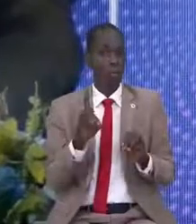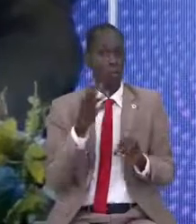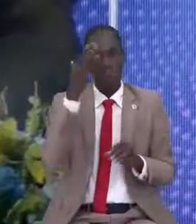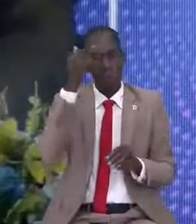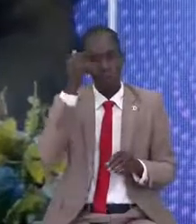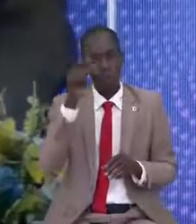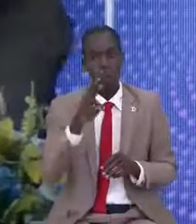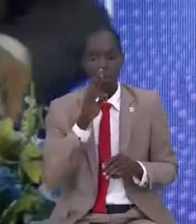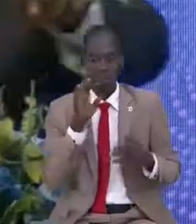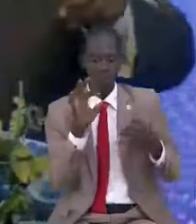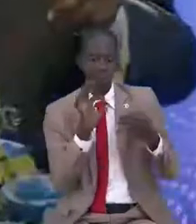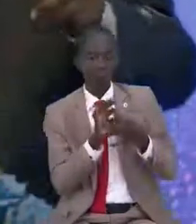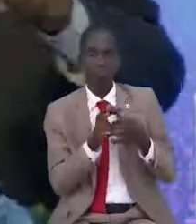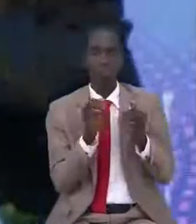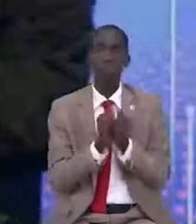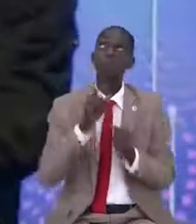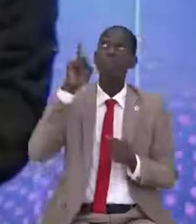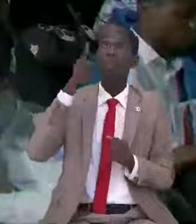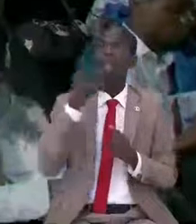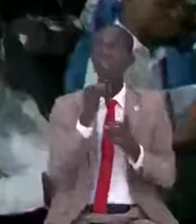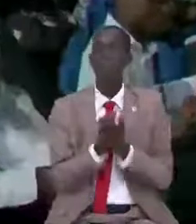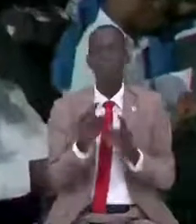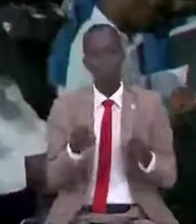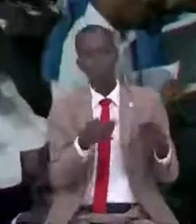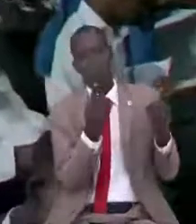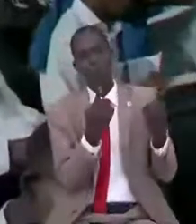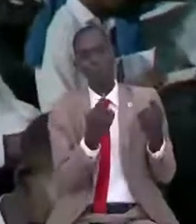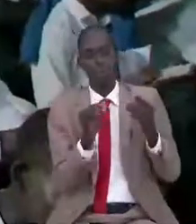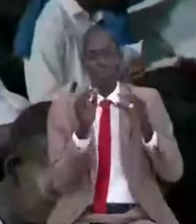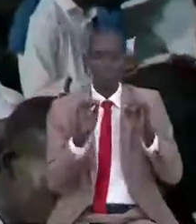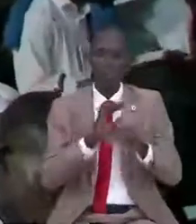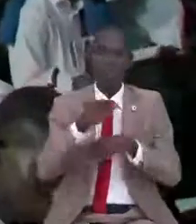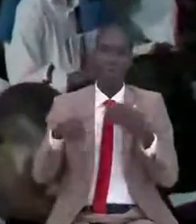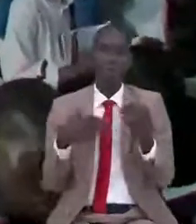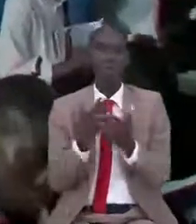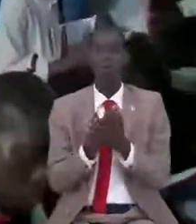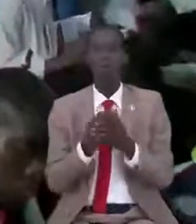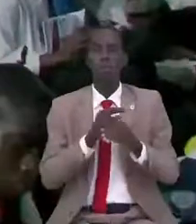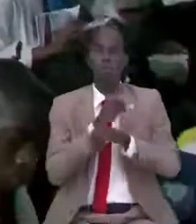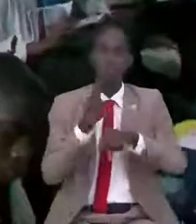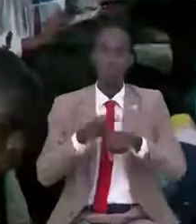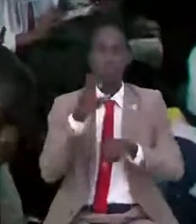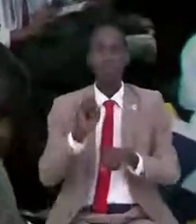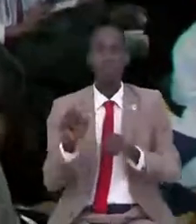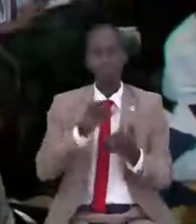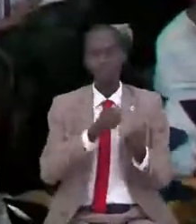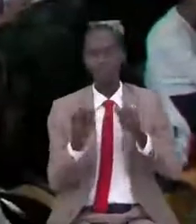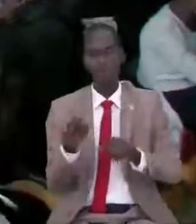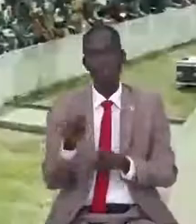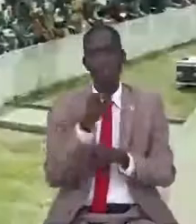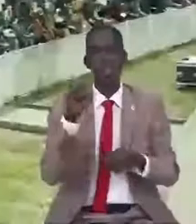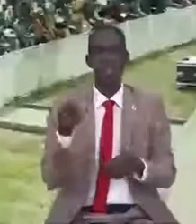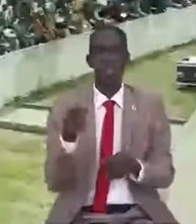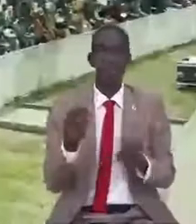tu es connecté avec lui, et dit, allez, faites de toutes les nations des disciples,